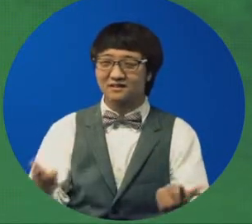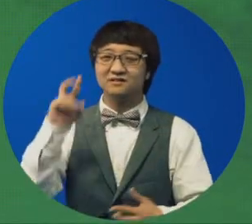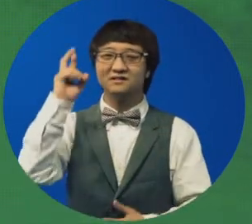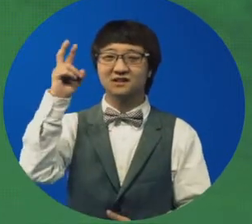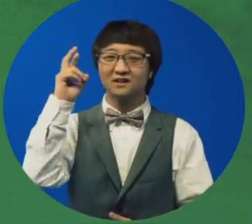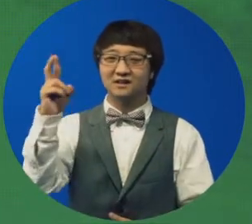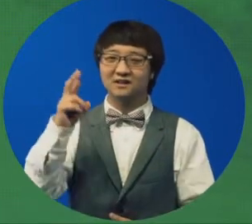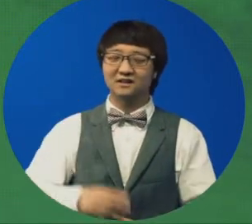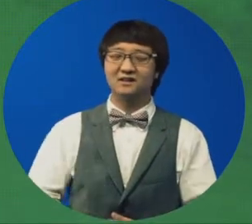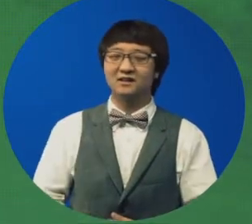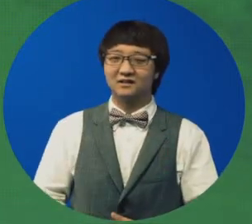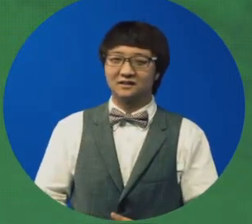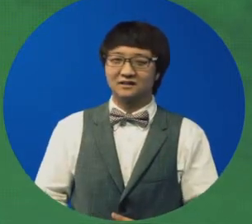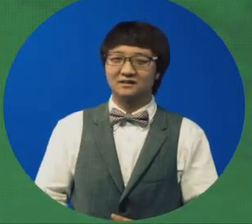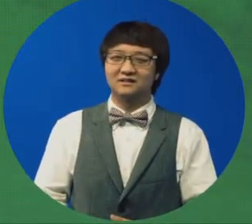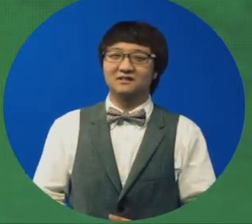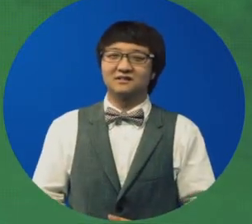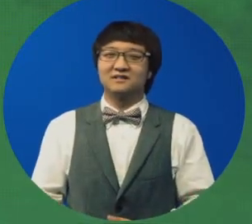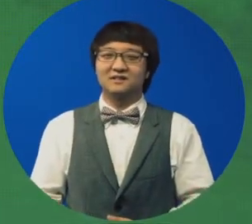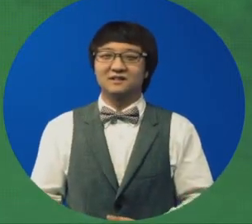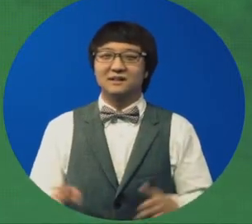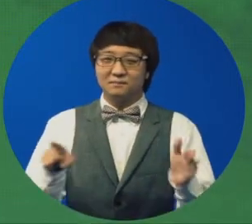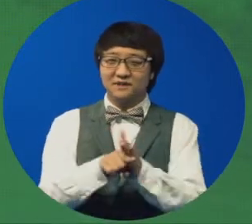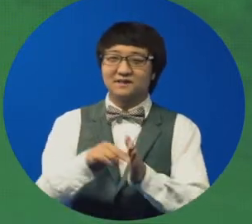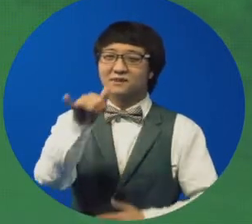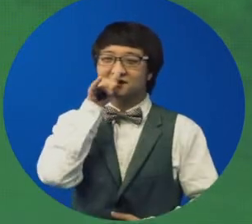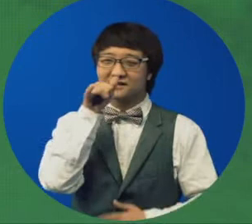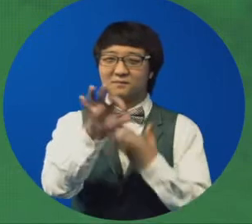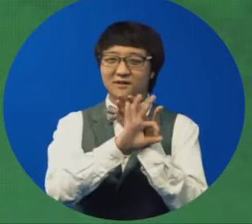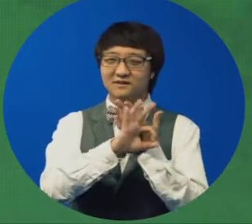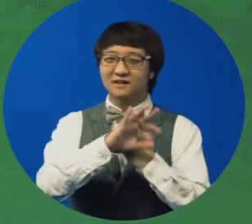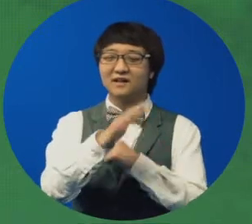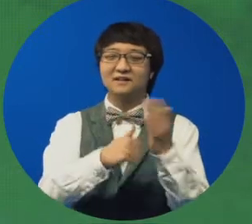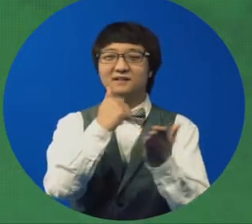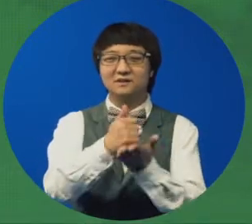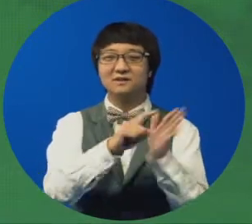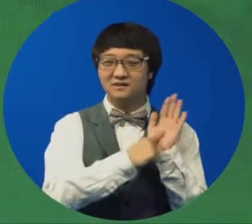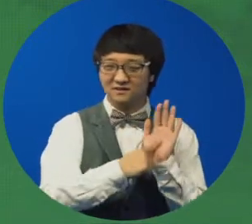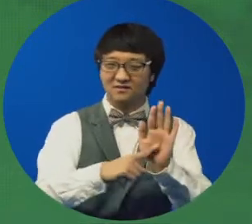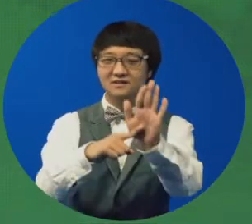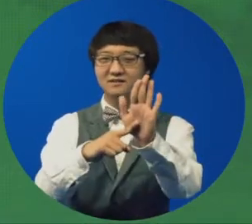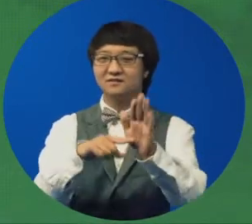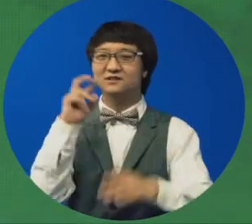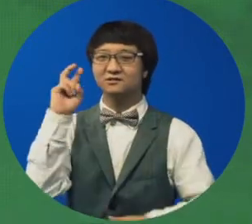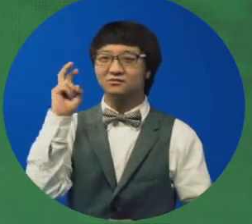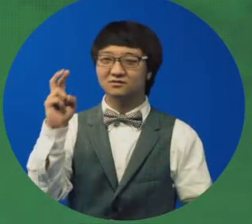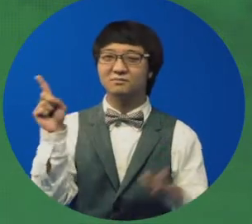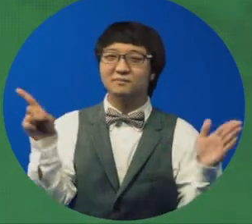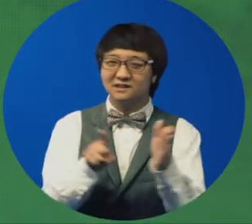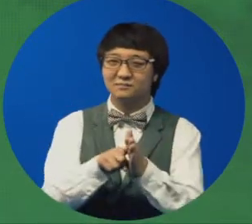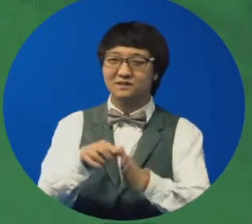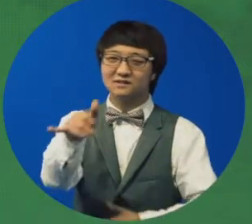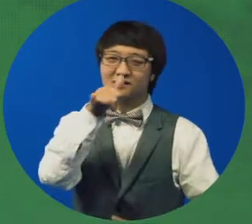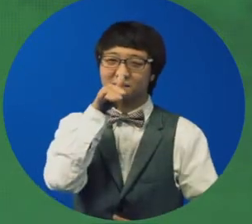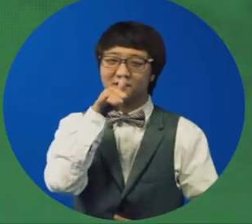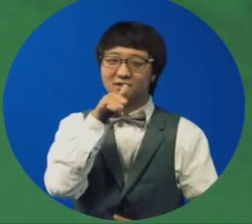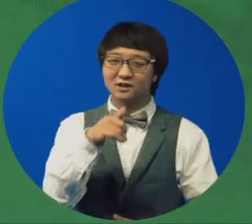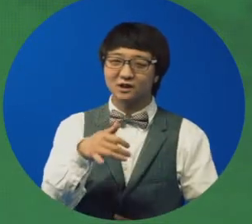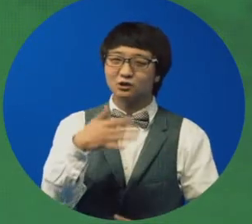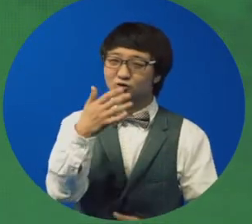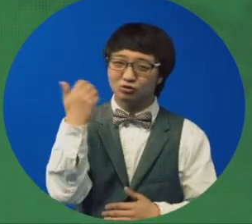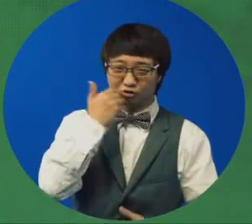뿐이다. 그들에게 믿음이 있었다면 믿음은 하나님을 드러냈을 것이고, 믿음이 있었다면 누군가에게 유익이 되는